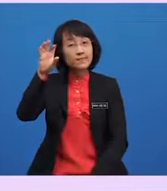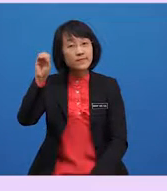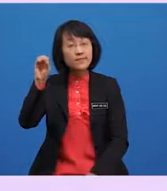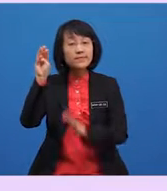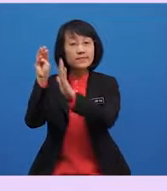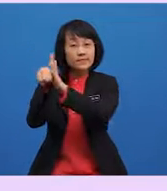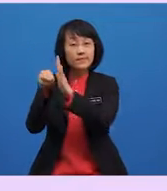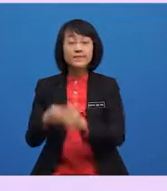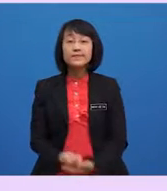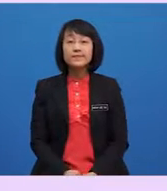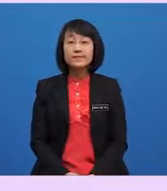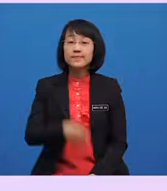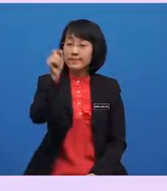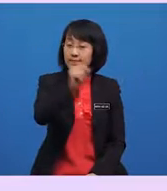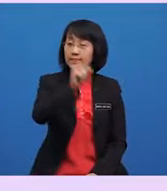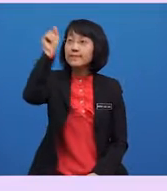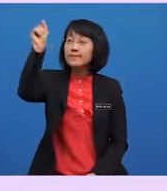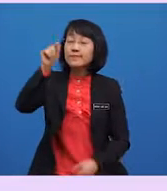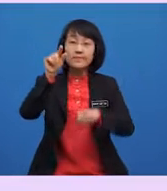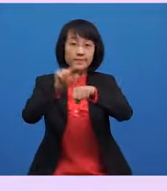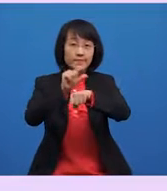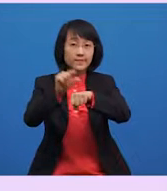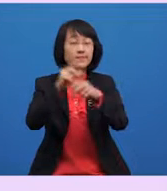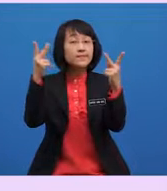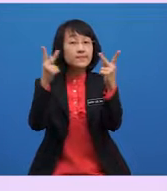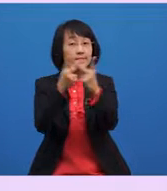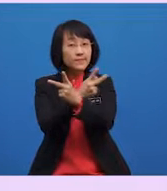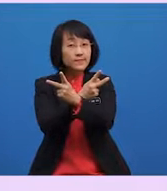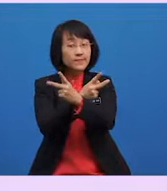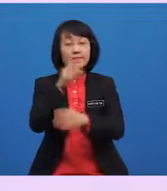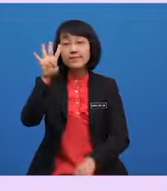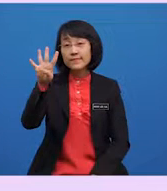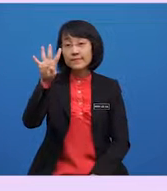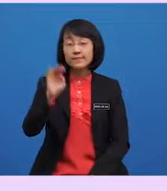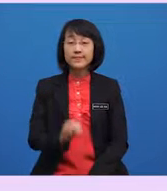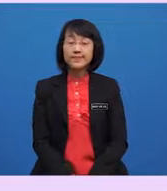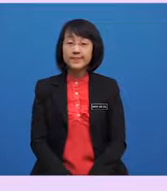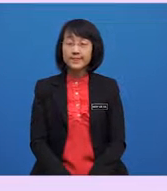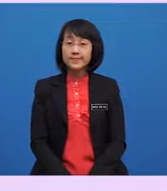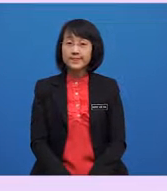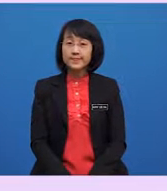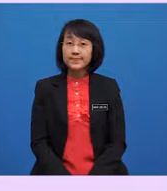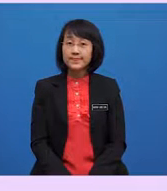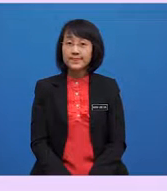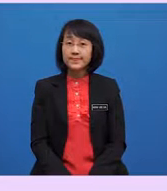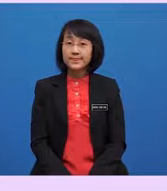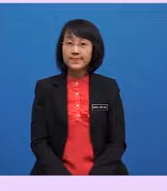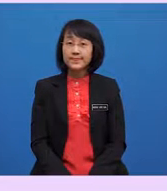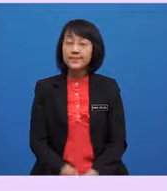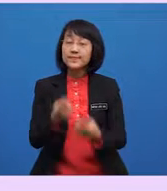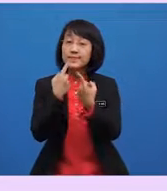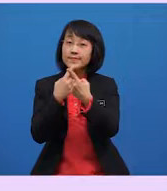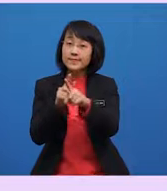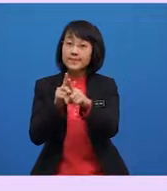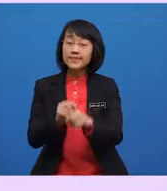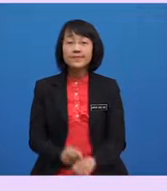1/4 darab 60 minit. Permudahkan dengan menggunakan sifir 4. Maka jawapannya ialah